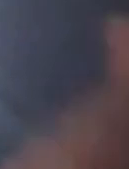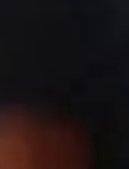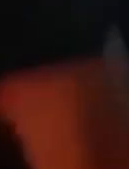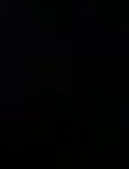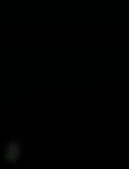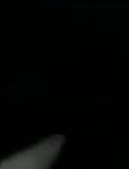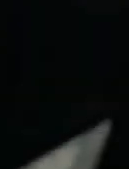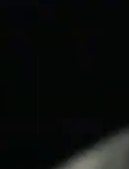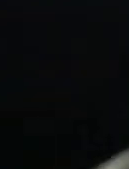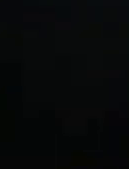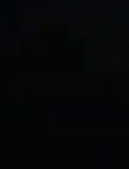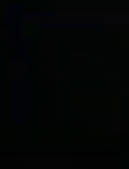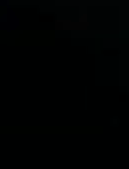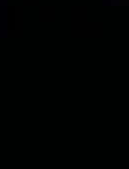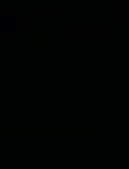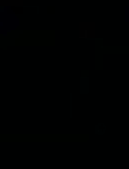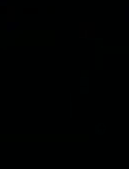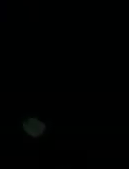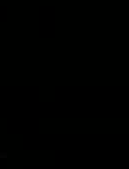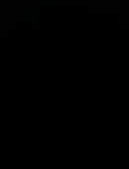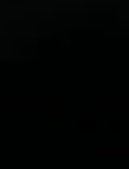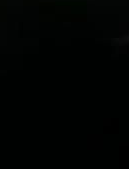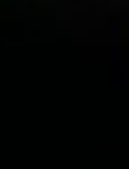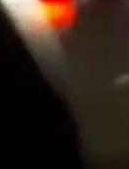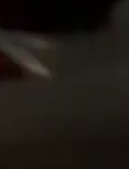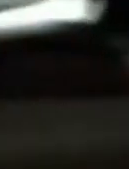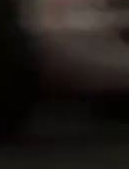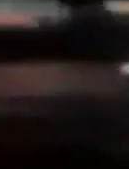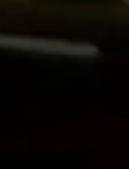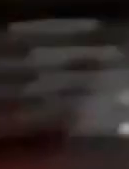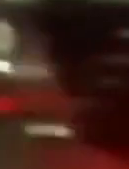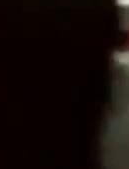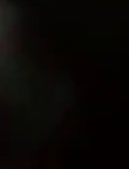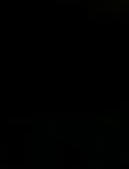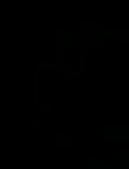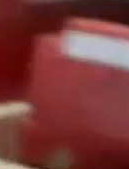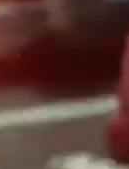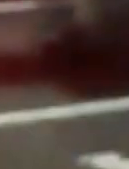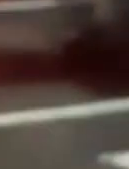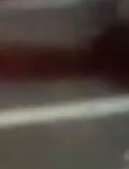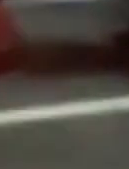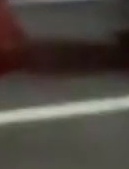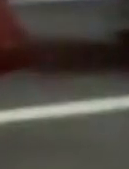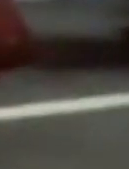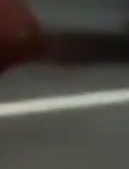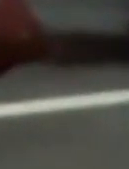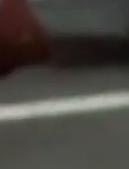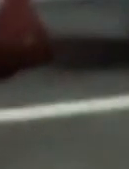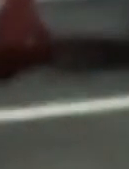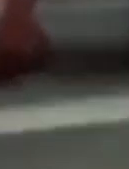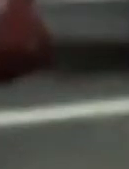warna kendaraan putih, namun mobil dipakai Rachel Fenya berwarna hitam. Jika terbukti menggunakan plat nomor tidak sesuai